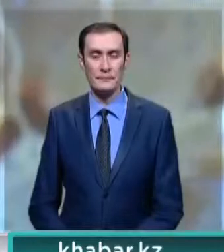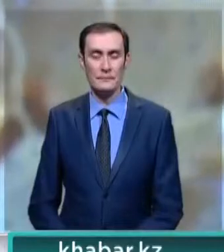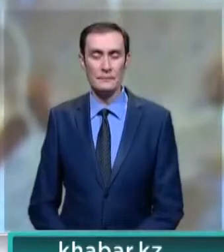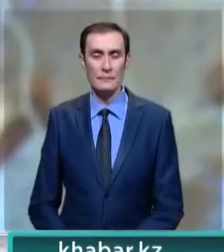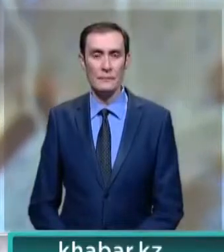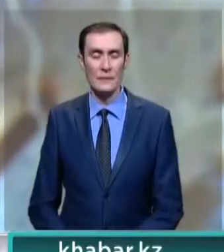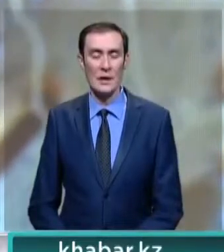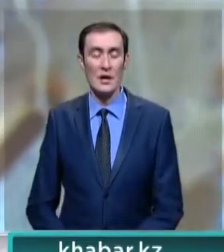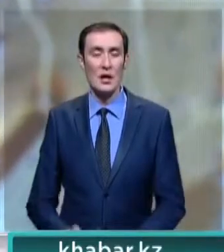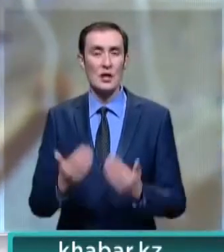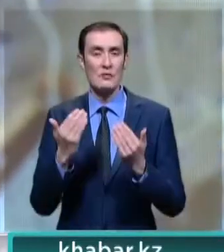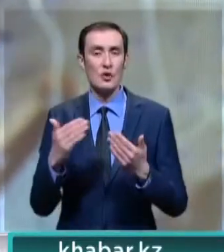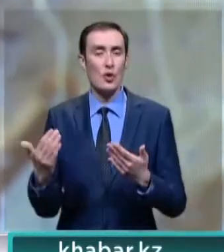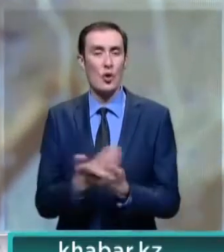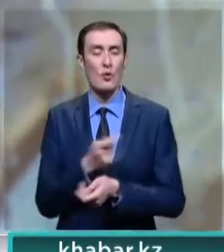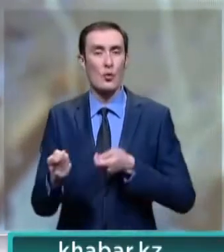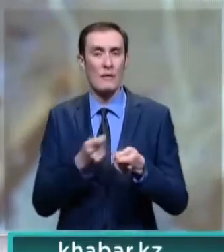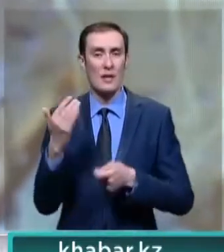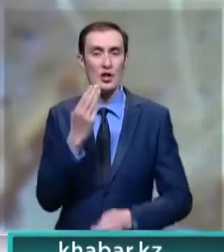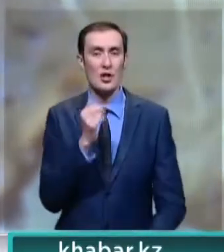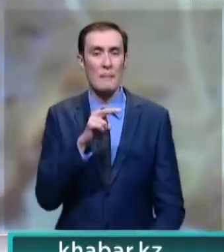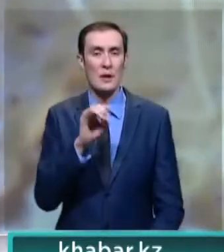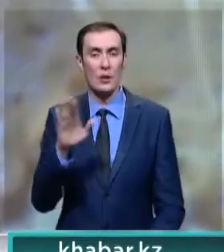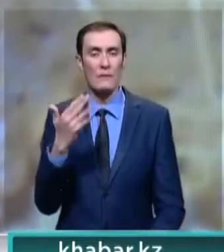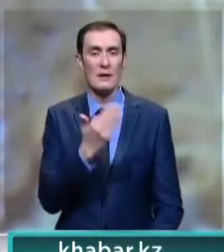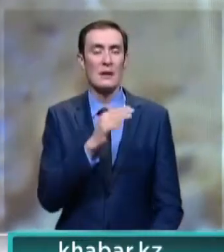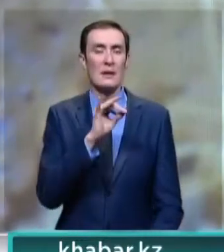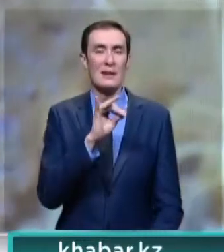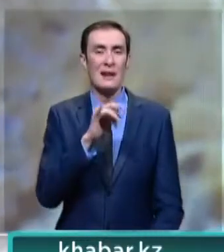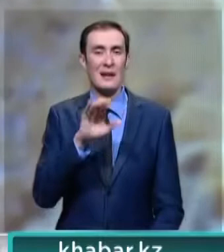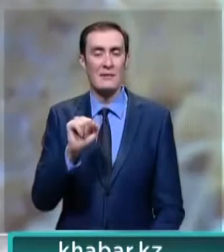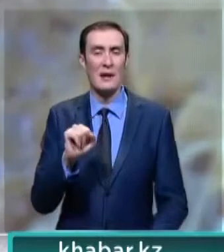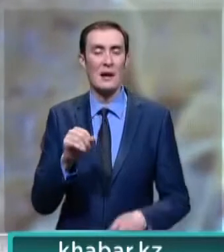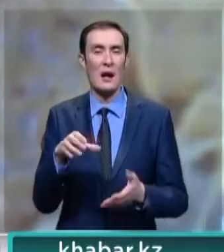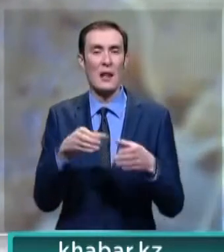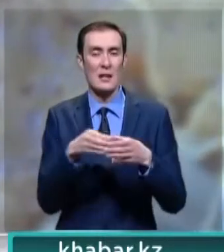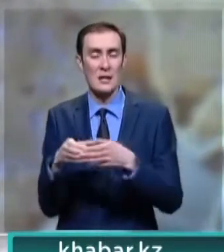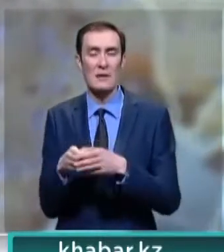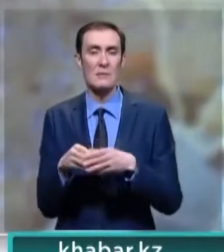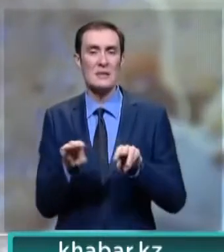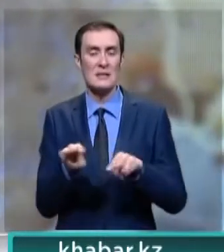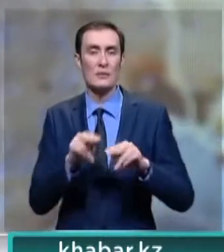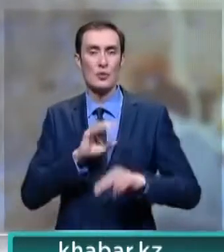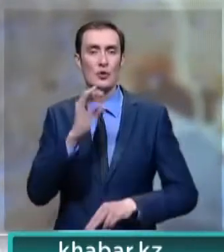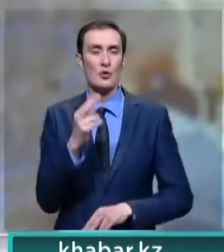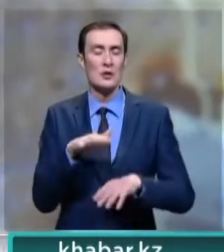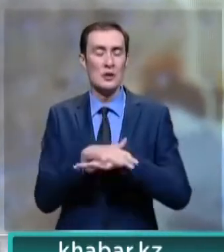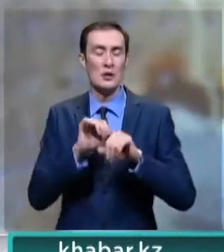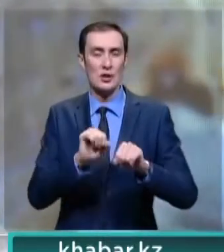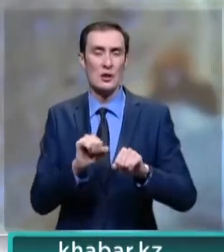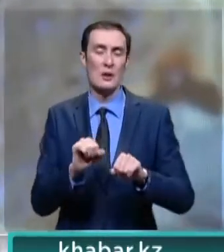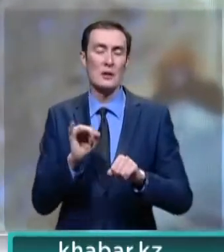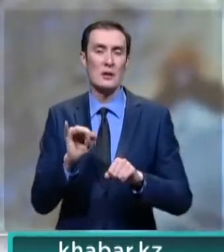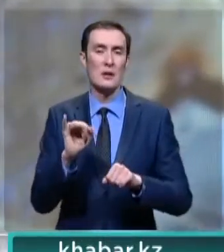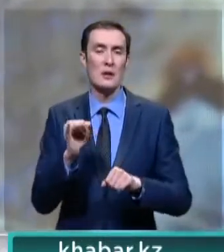так ну и сегодня же новых руководителей серика shopkin висит и ергалиева коллектива министерства труда и соцзащиты населения а также министерство